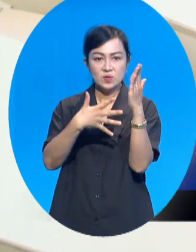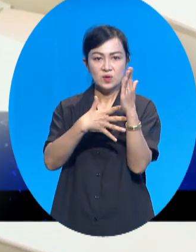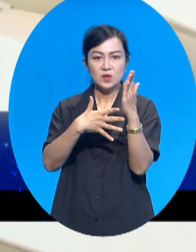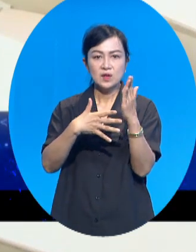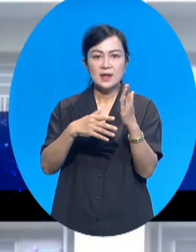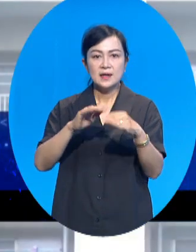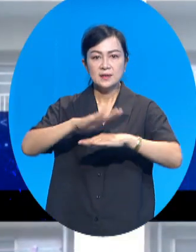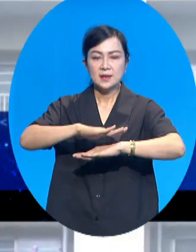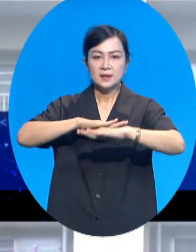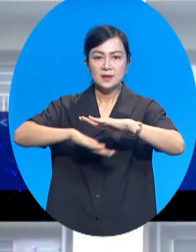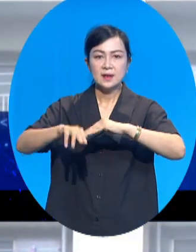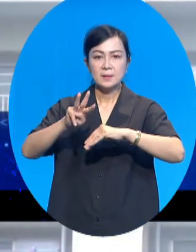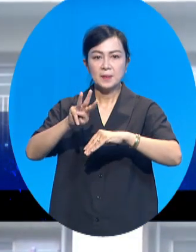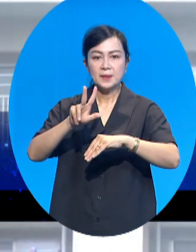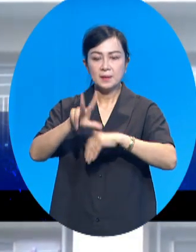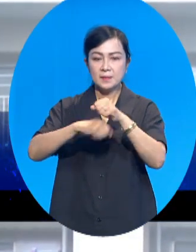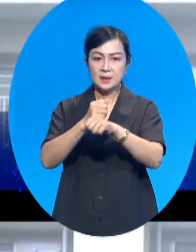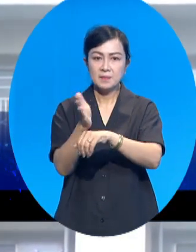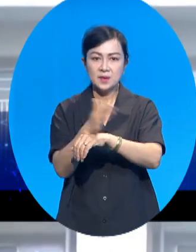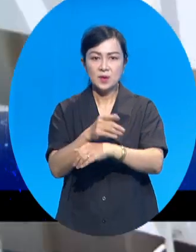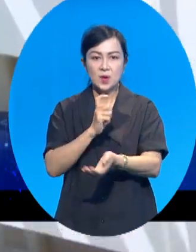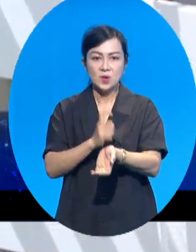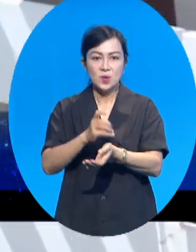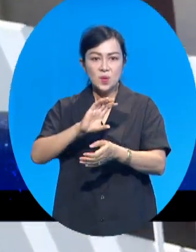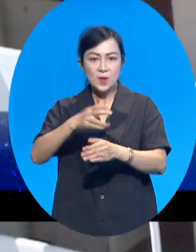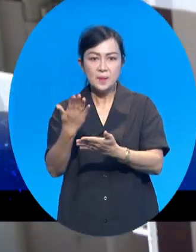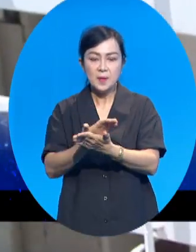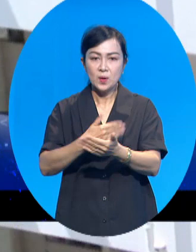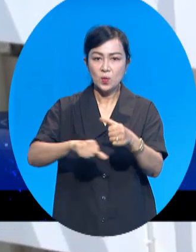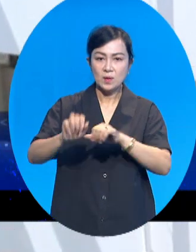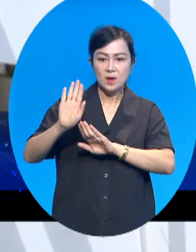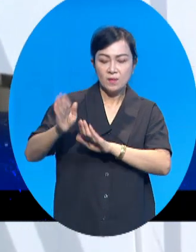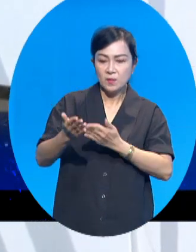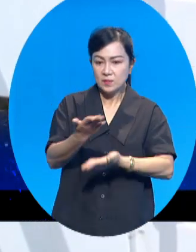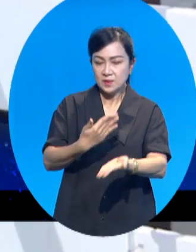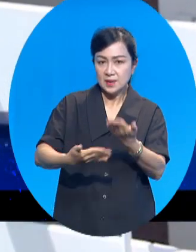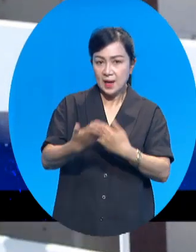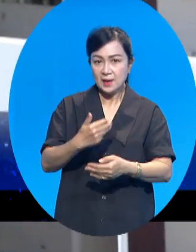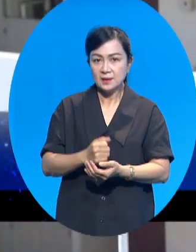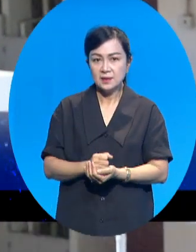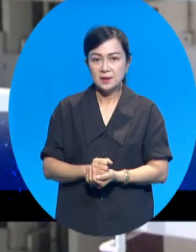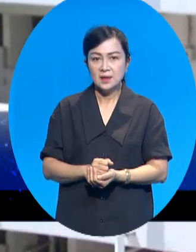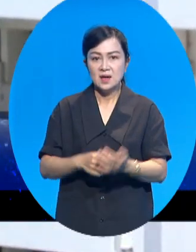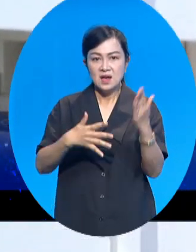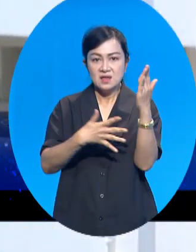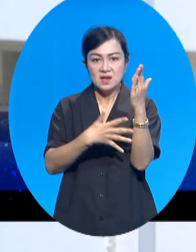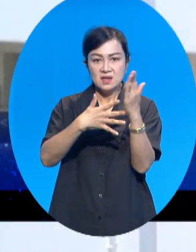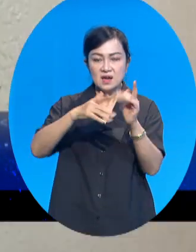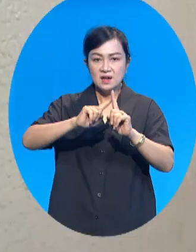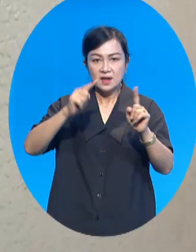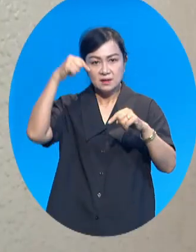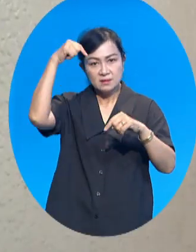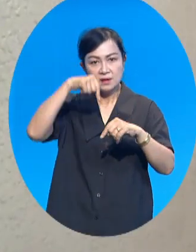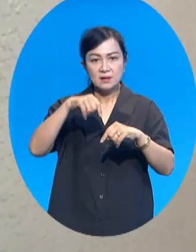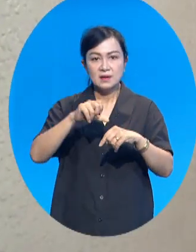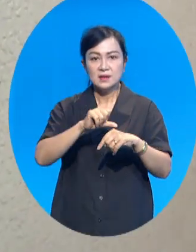Sasa juka xây từ 38 năm trước nhưng có đầy đủ trang bị hiện đại cho hoạt động phòng cháy chữa cháy cũng như các tòa nhà cao tầng khác